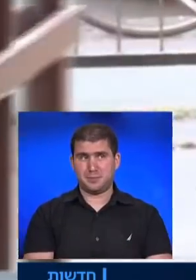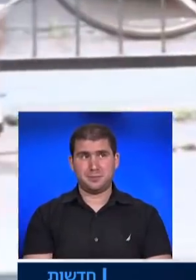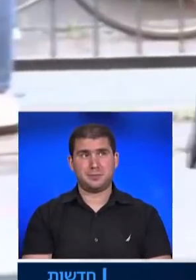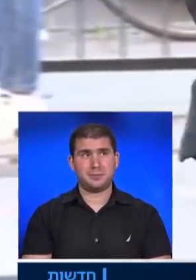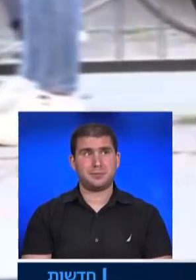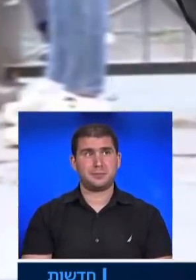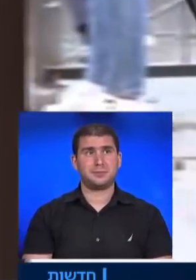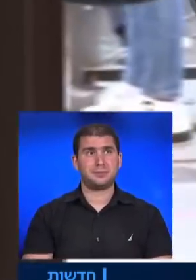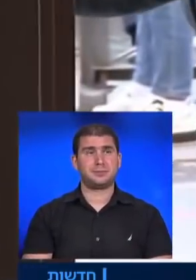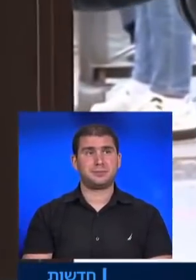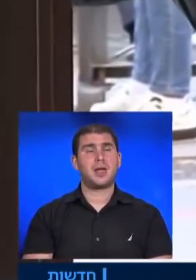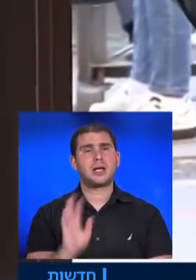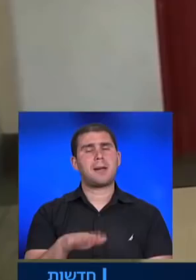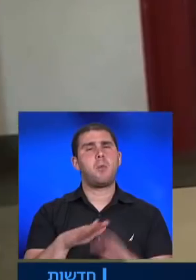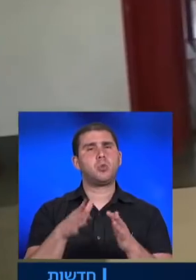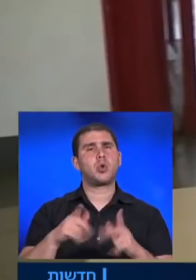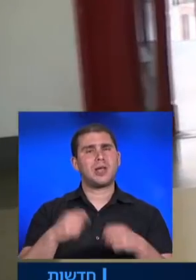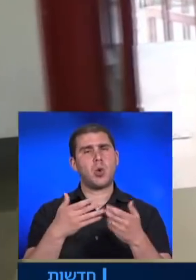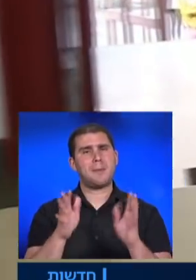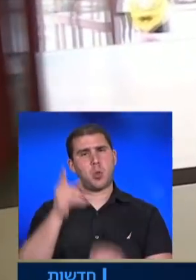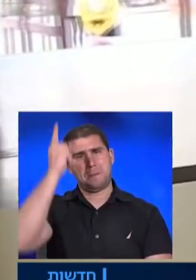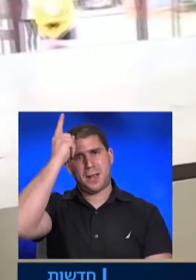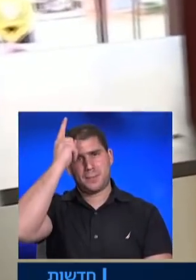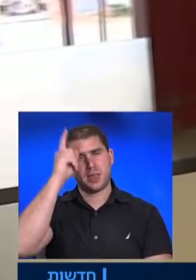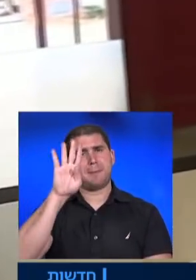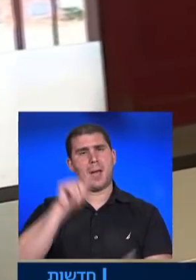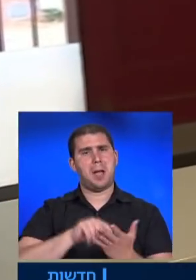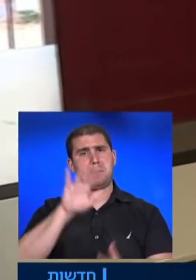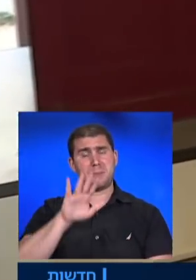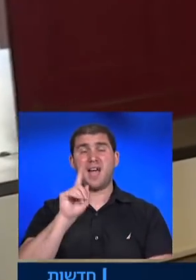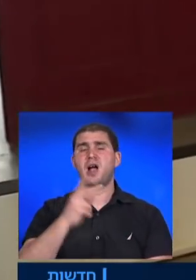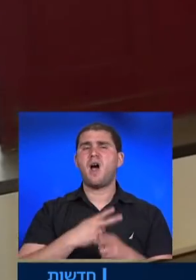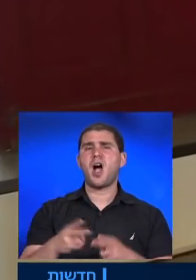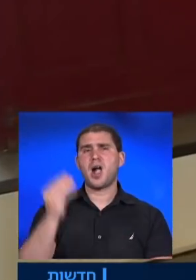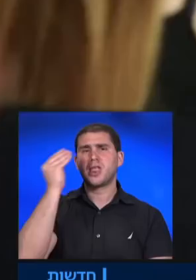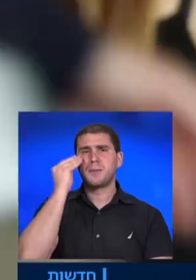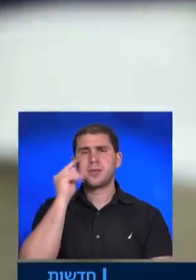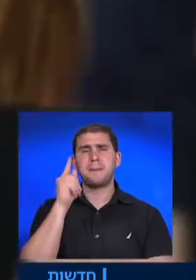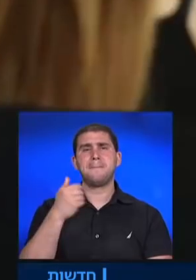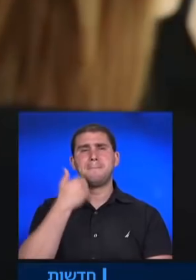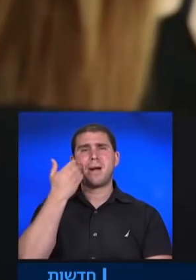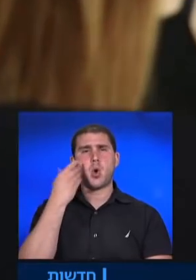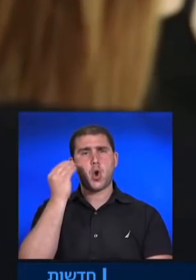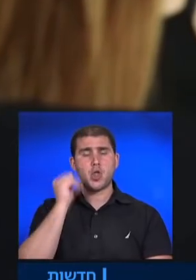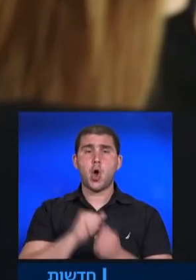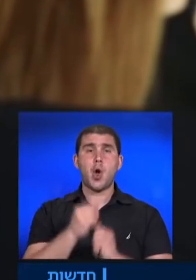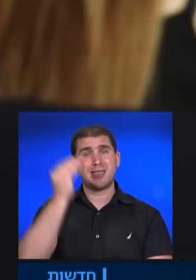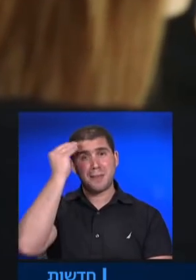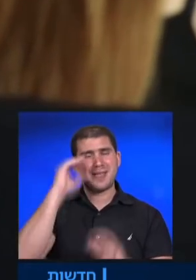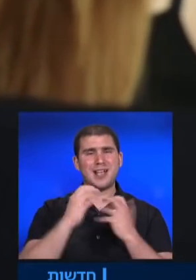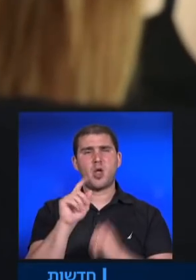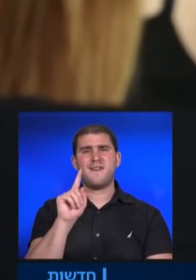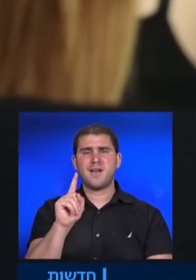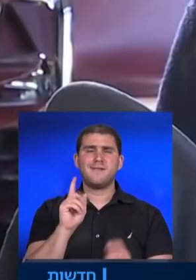גם מוסדות החינוך ייפתחו בגרמניה מ-4 במאי, אבל רק לתלמידים הניגשים לבגרויות ולתלמידי כיתות ו' העולים